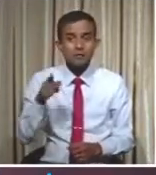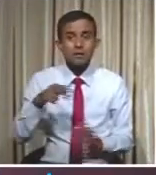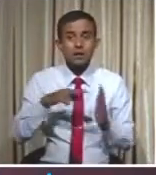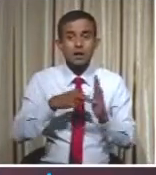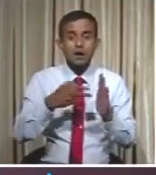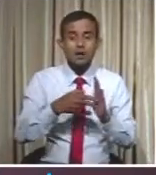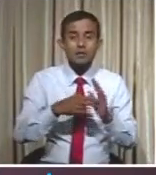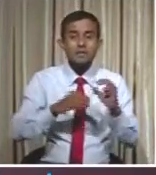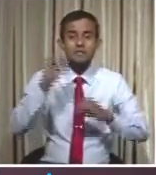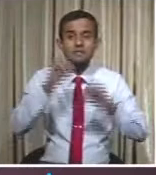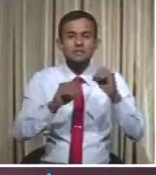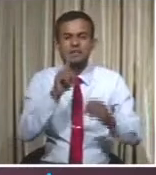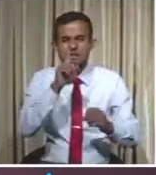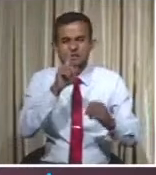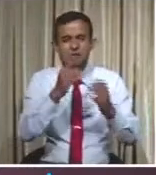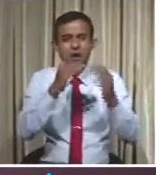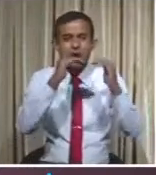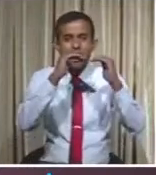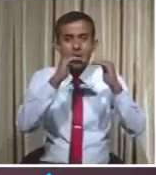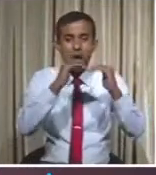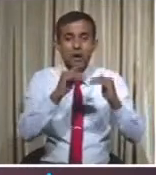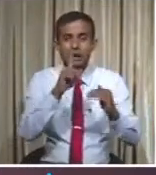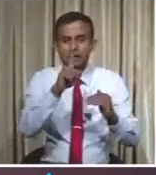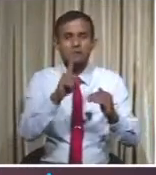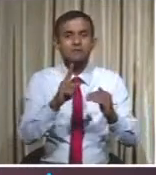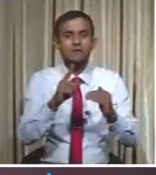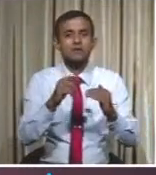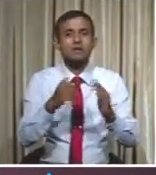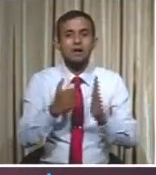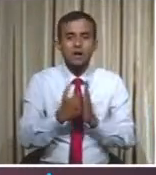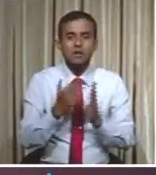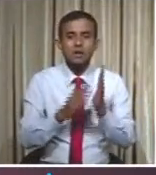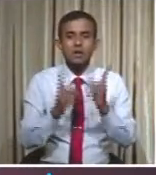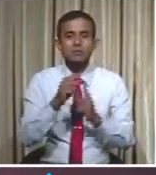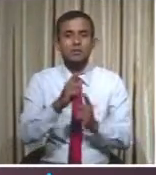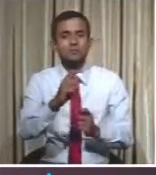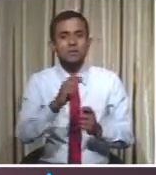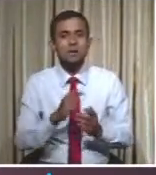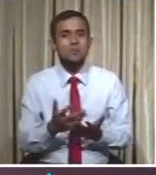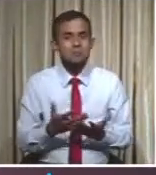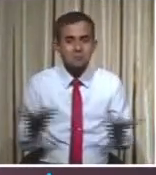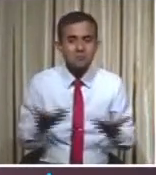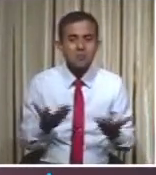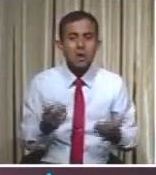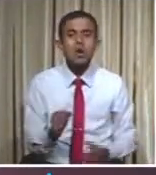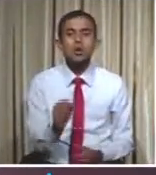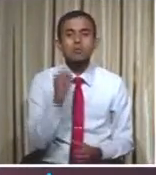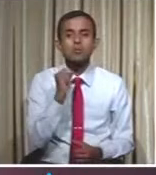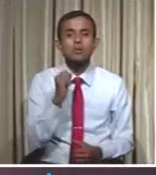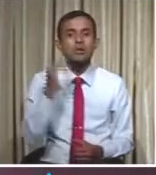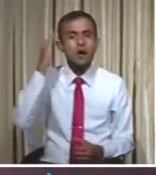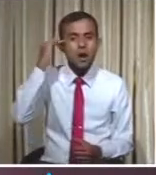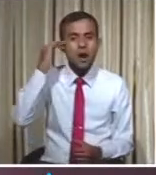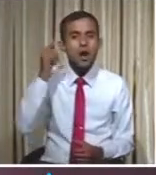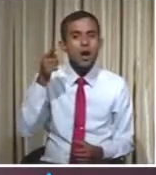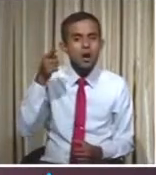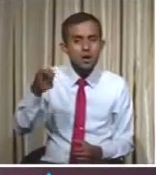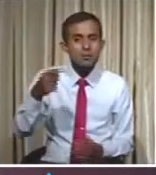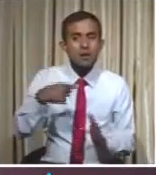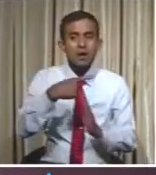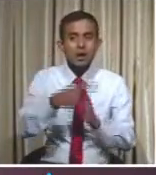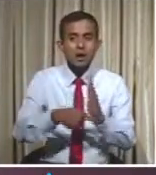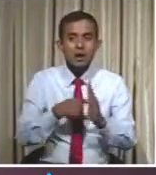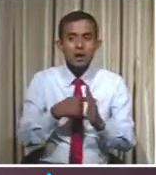අයවැයකින් 1%කට වඩා එකක්වත් ගරු ඇමතිතුමා වෙන් කරන්න බැරි නම් මොකද්ද අපි කාන්තාවන් ගැන මේ රටේ